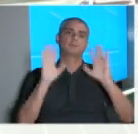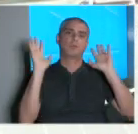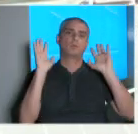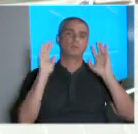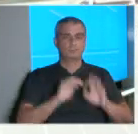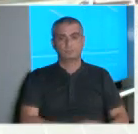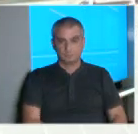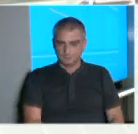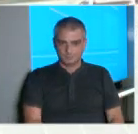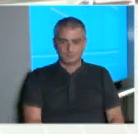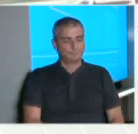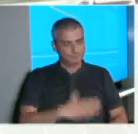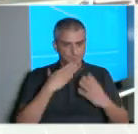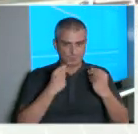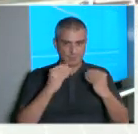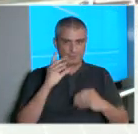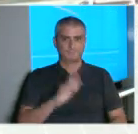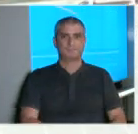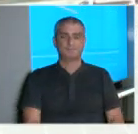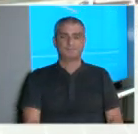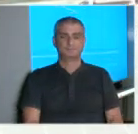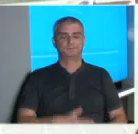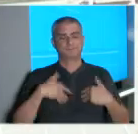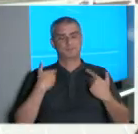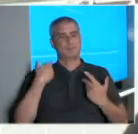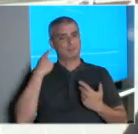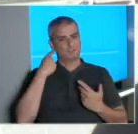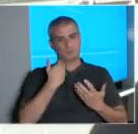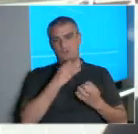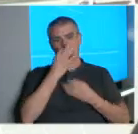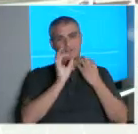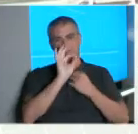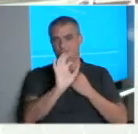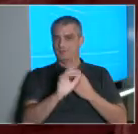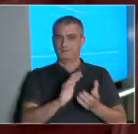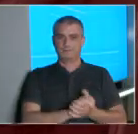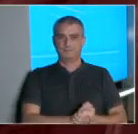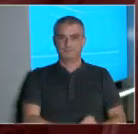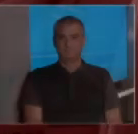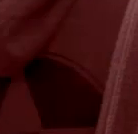תודה רבה, דוד. שמחתי לשמוע על השאלות שלך.